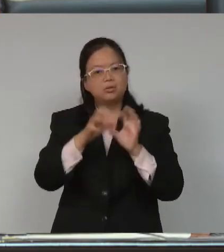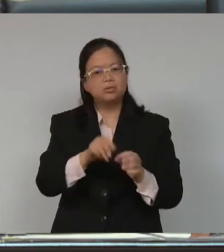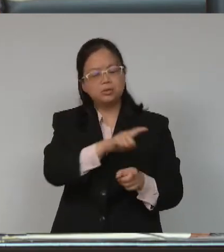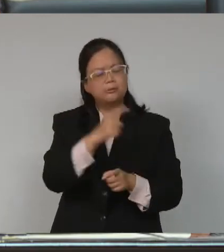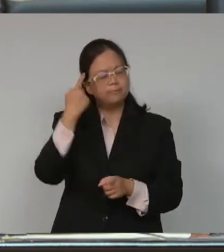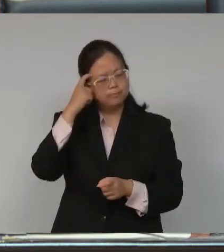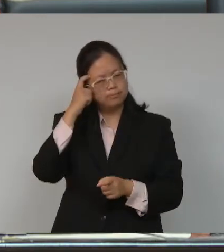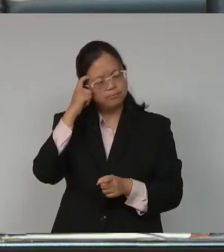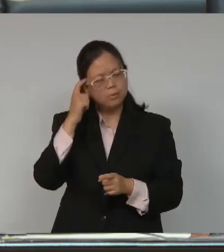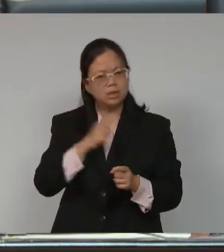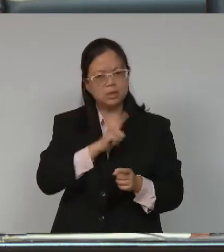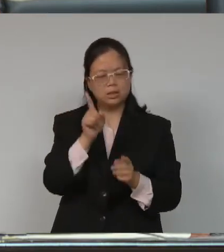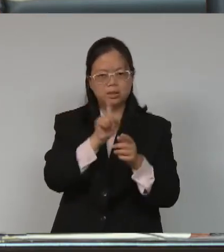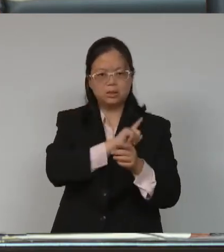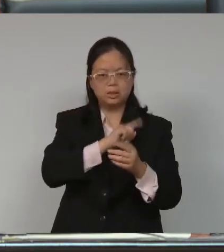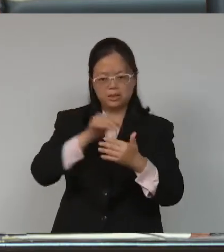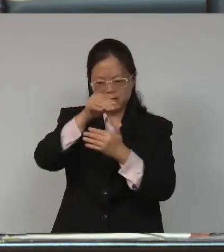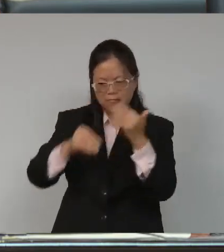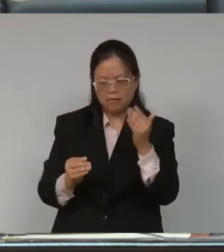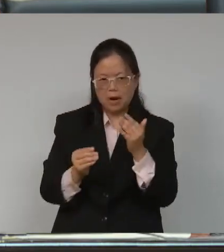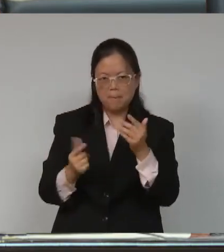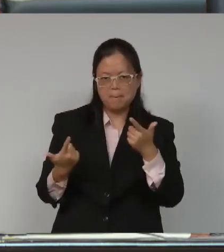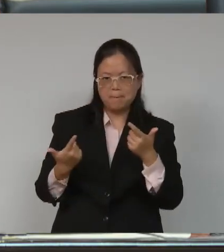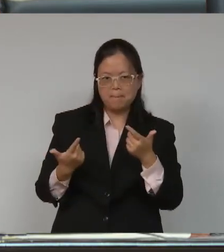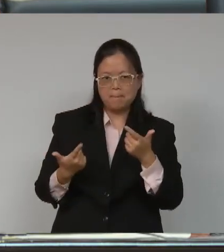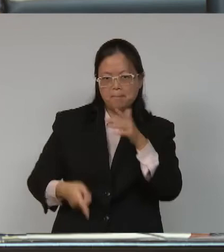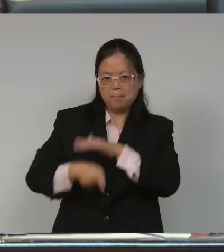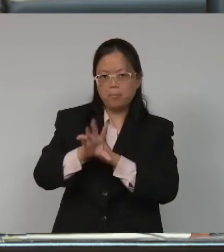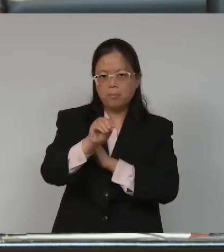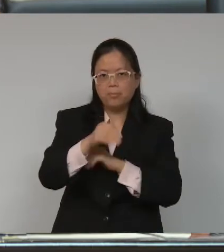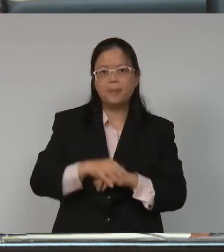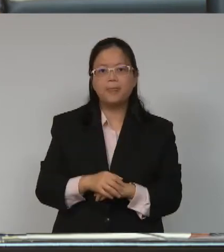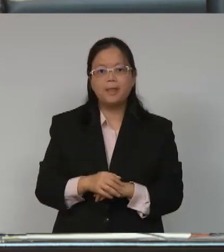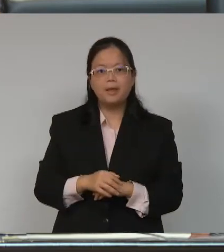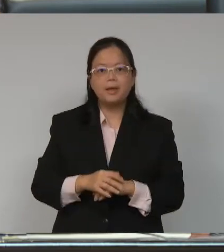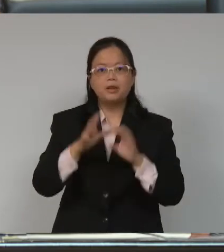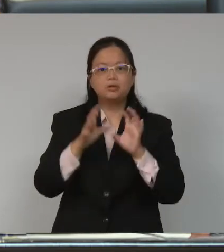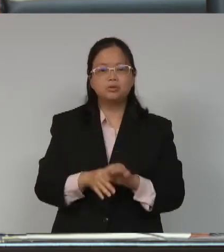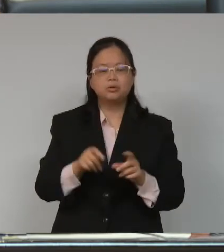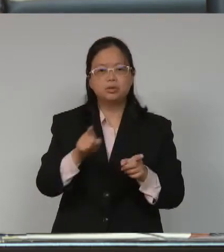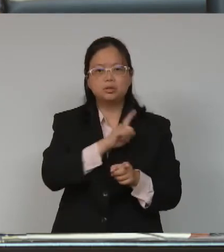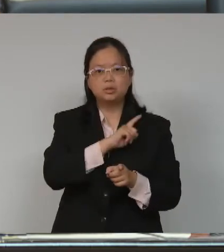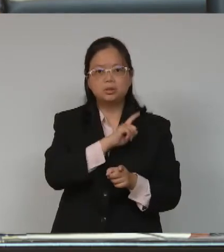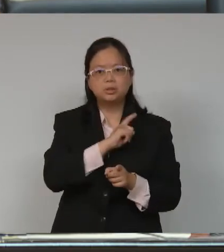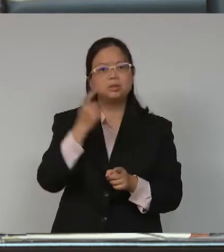且呢，用公民投票的方式去修改公民投票的制度啊，